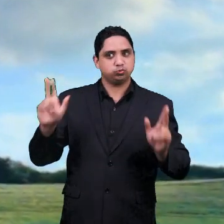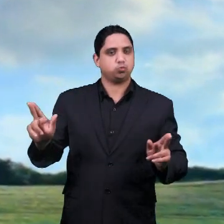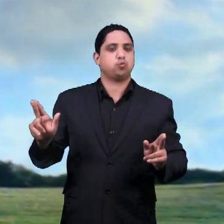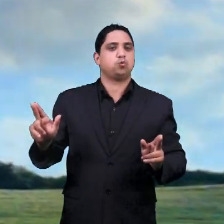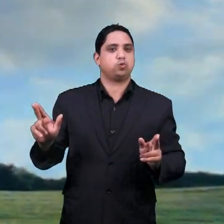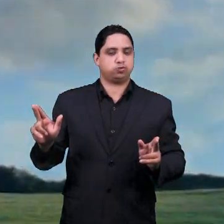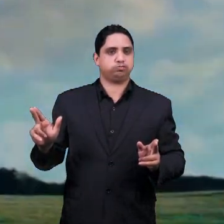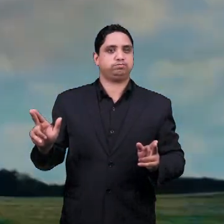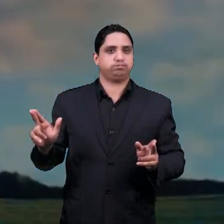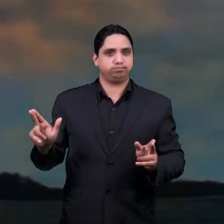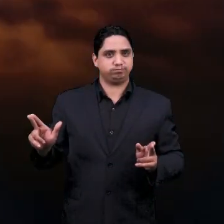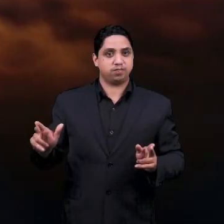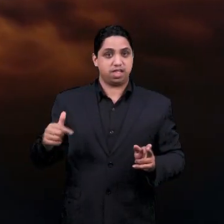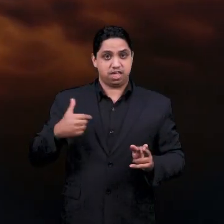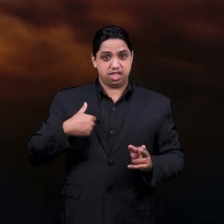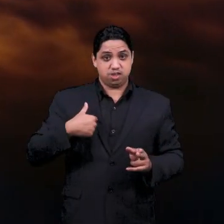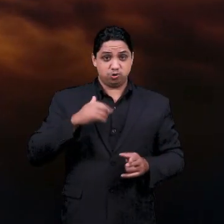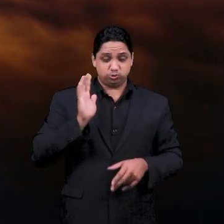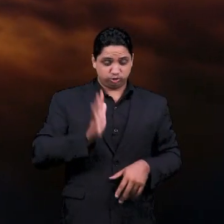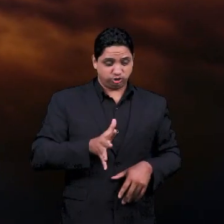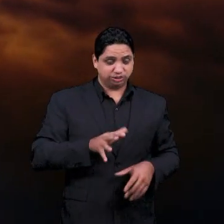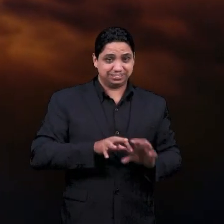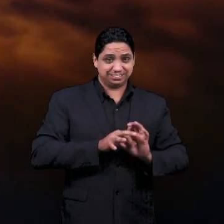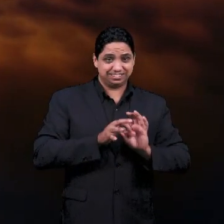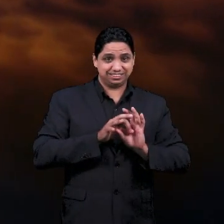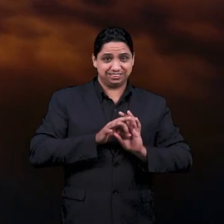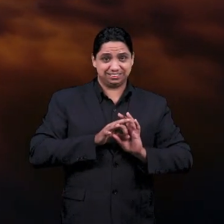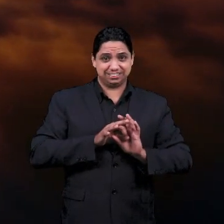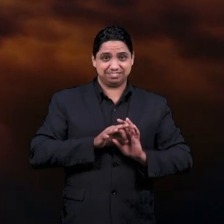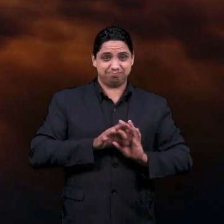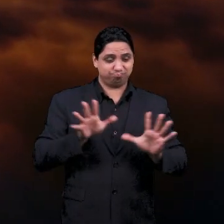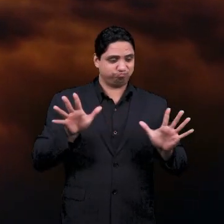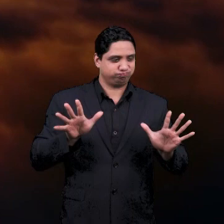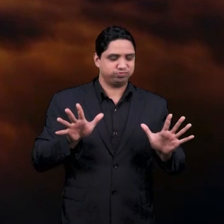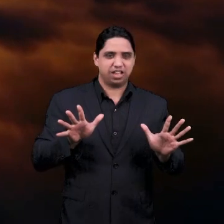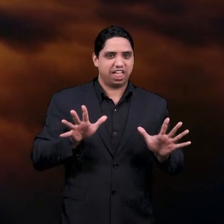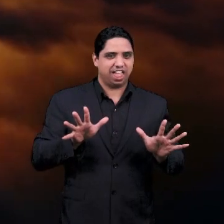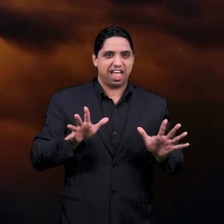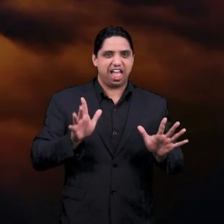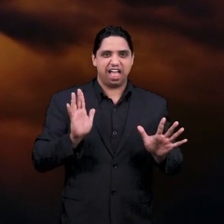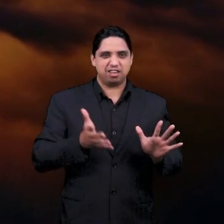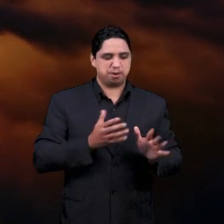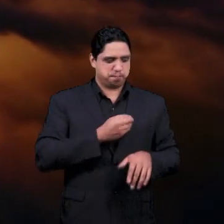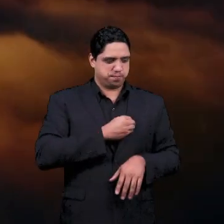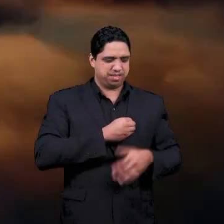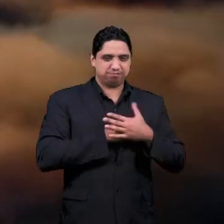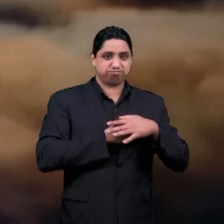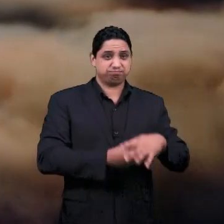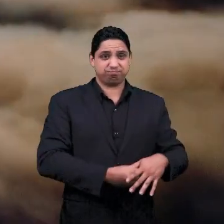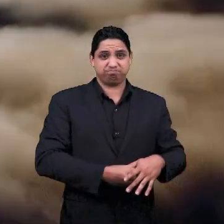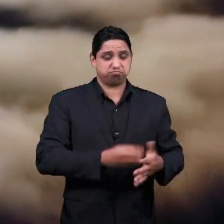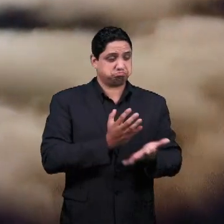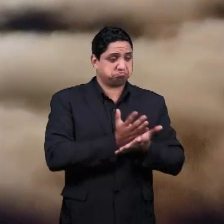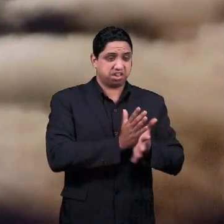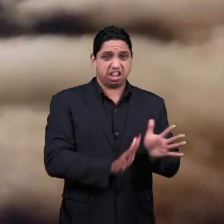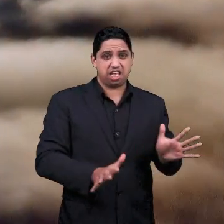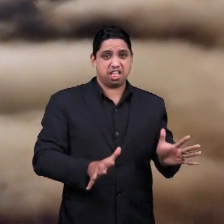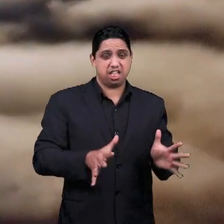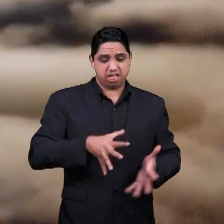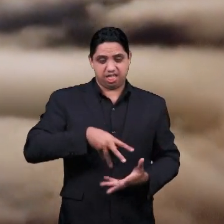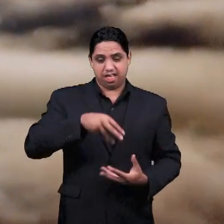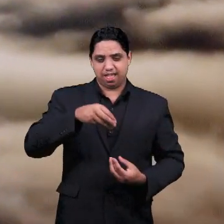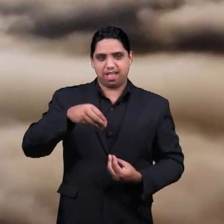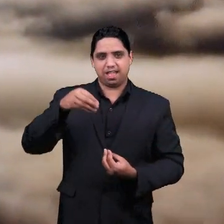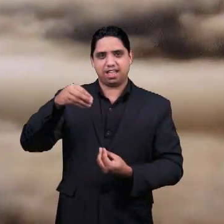телу Христову. И уже будучи свободным от смерти, от всякого зла,